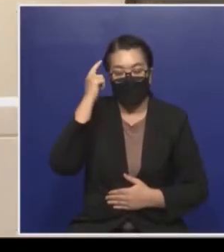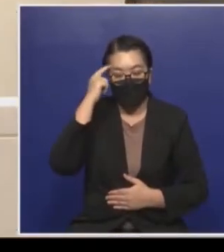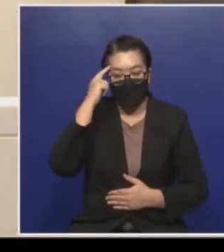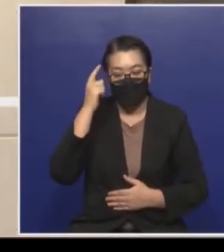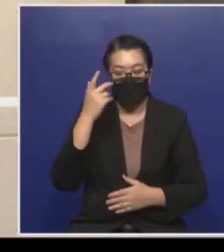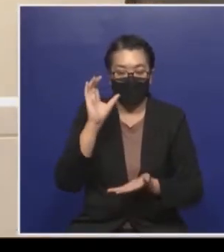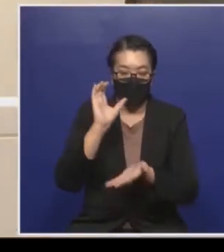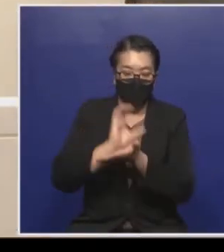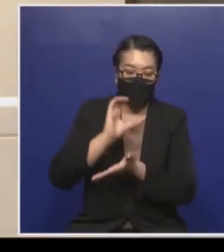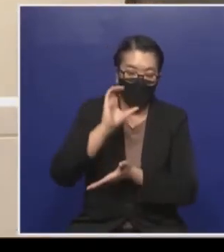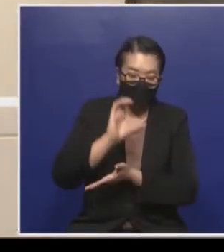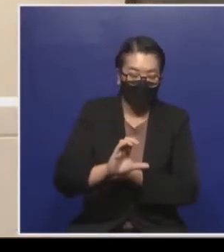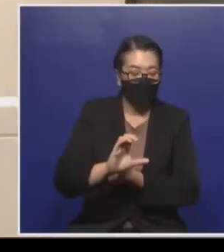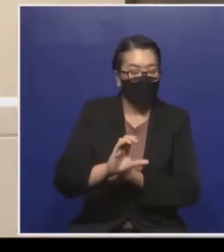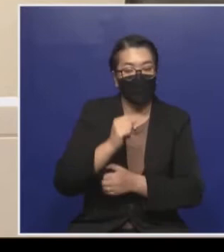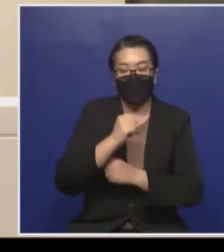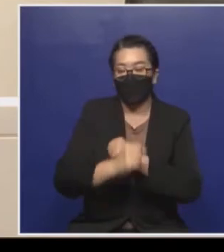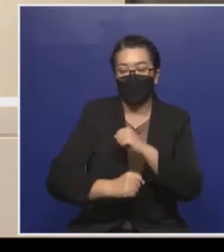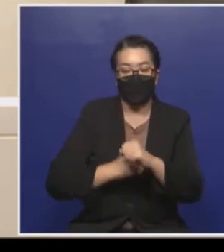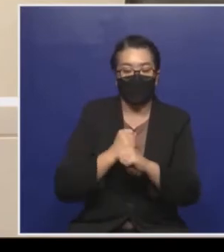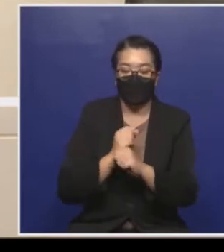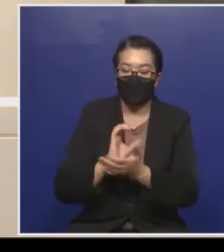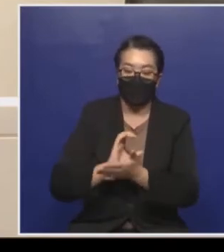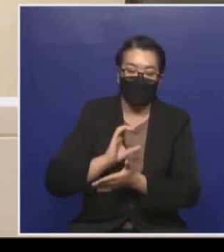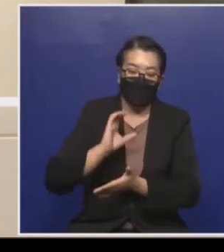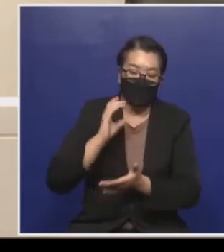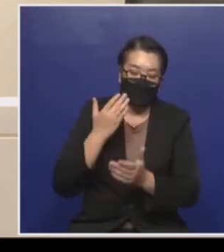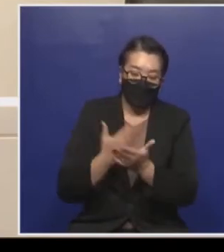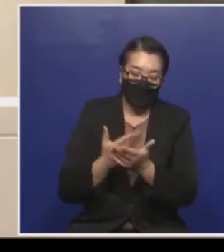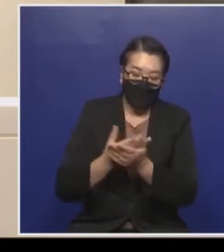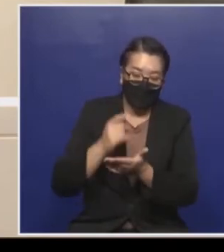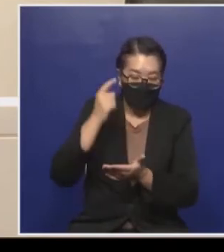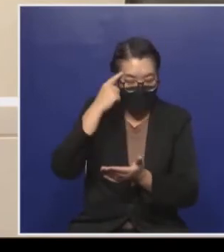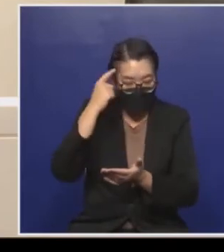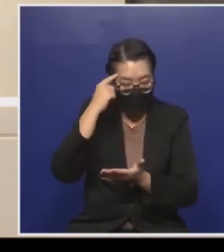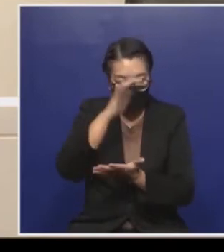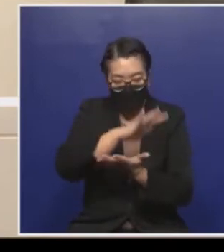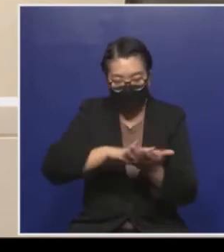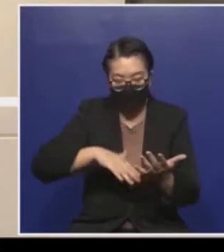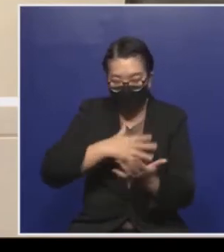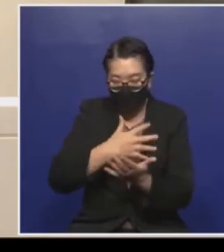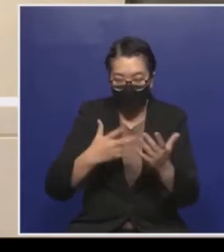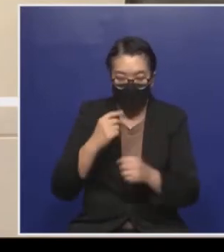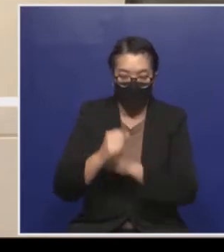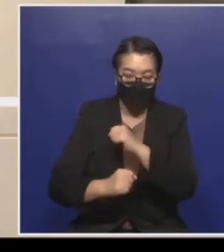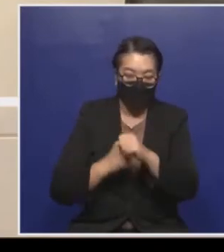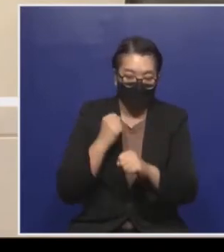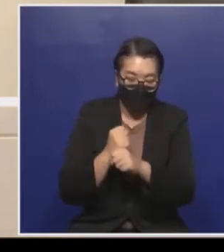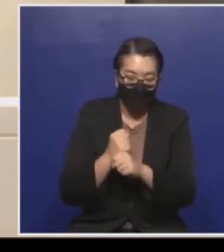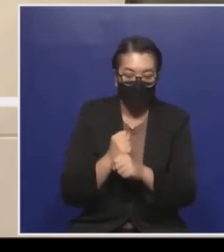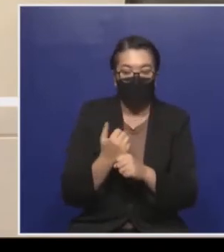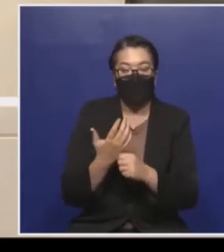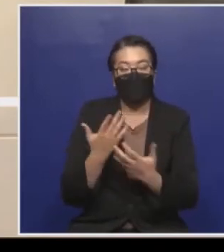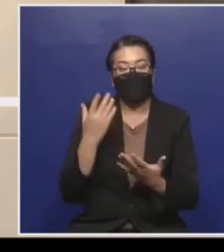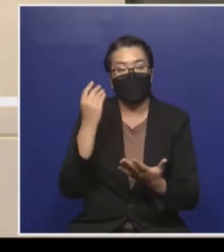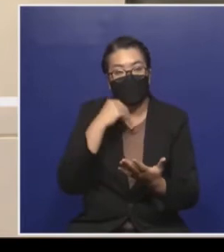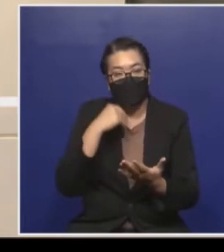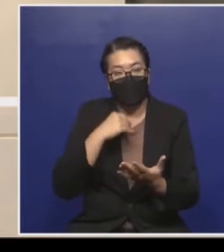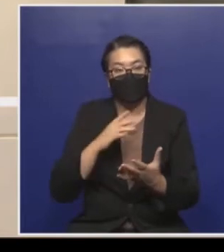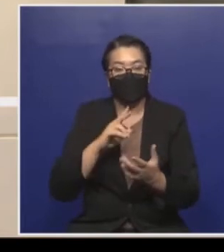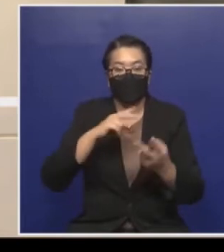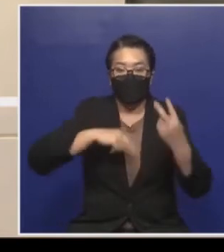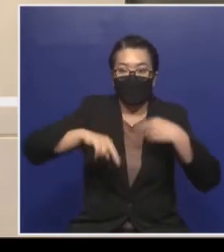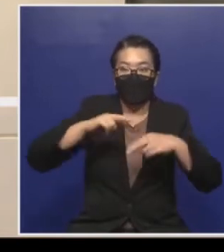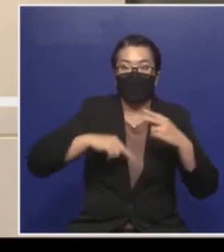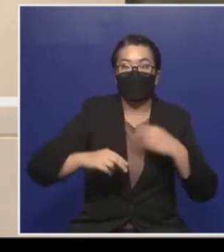นเป็มหากรรมประจำปีที่สมาชิกสภาผู้ทนสดอนสมาชิกรัษฐานั้นจะตองตรวจสอบ